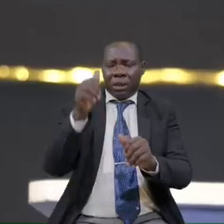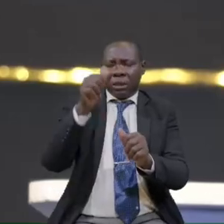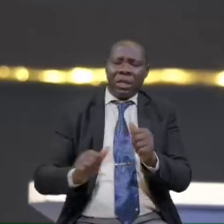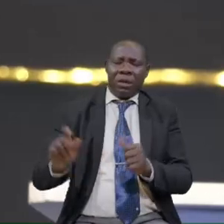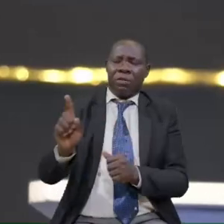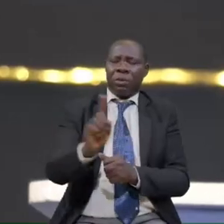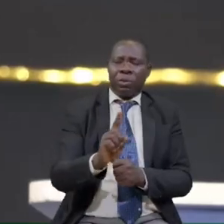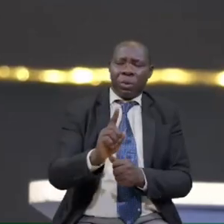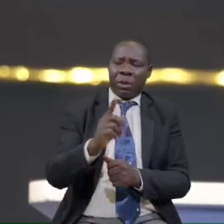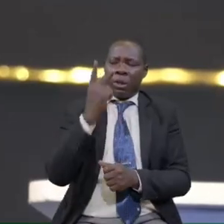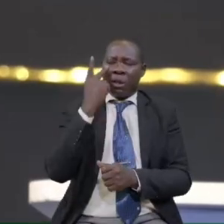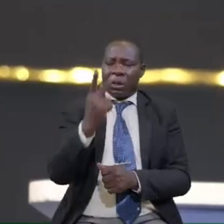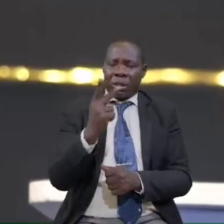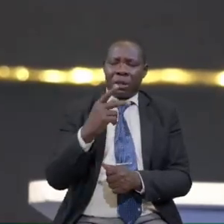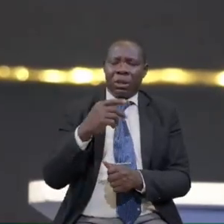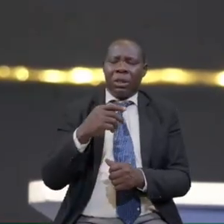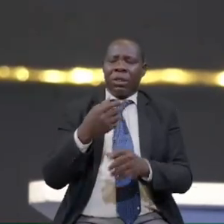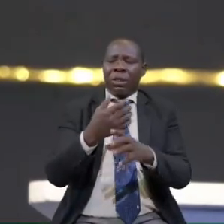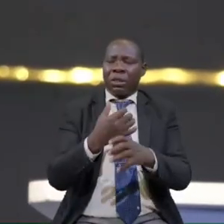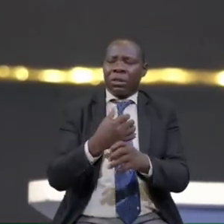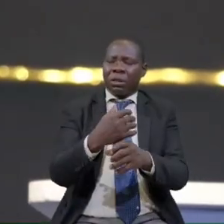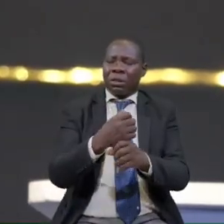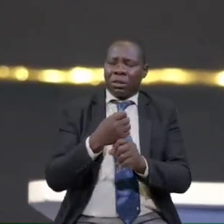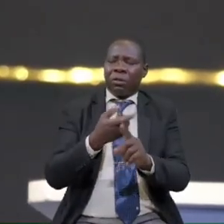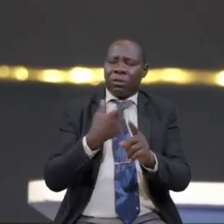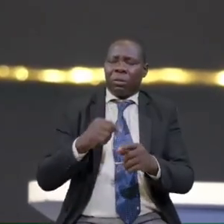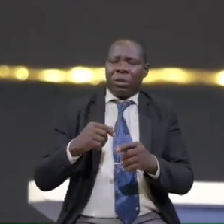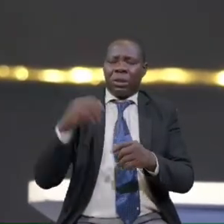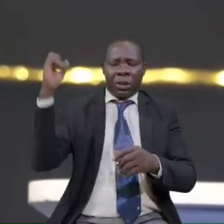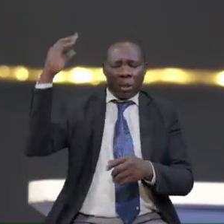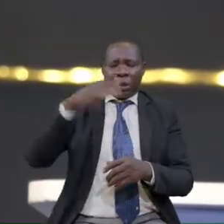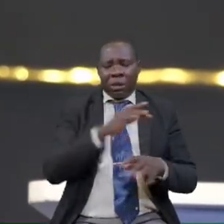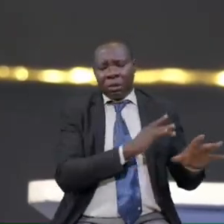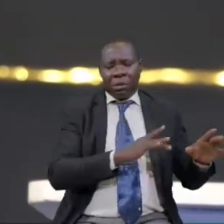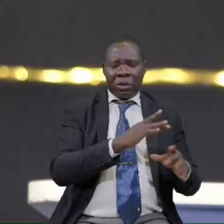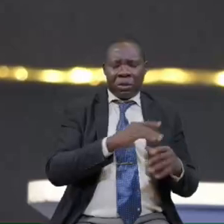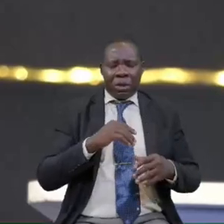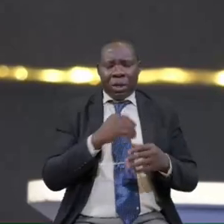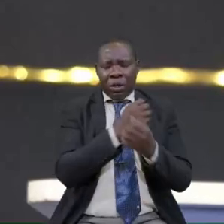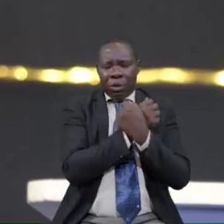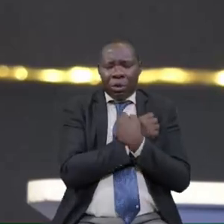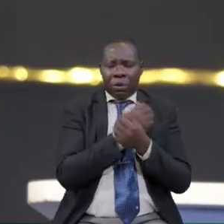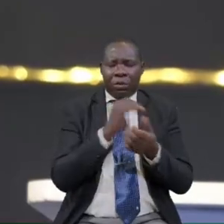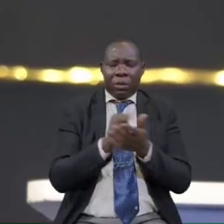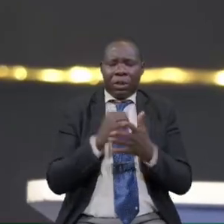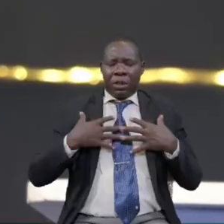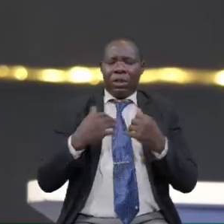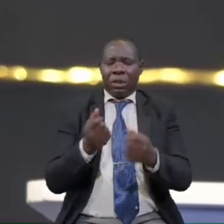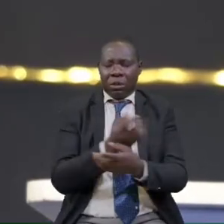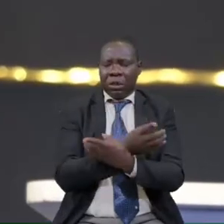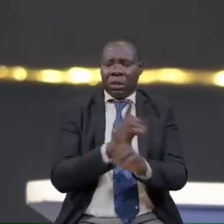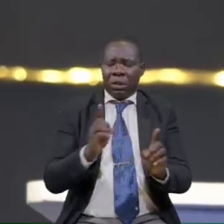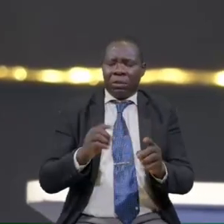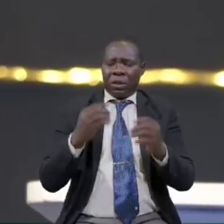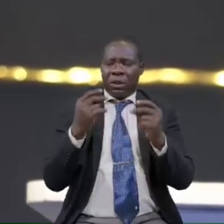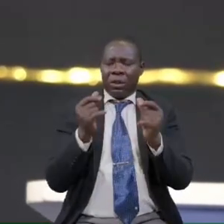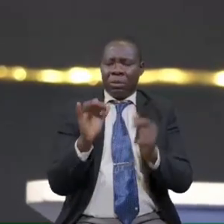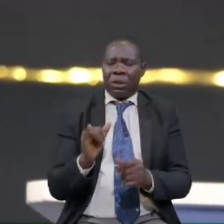ici reçoive la grâce, la miséricorde, la compassion du Seigneur qui guérit, qui délivre